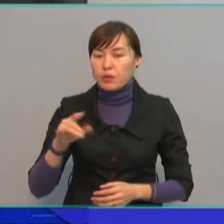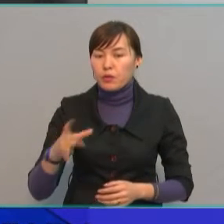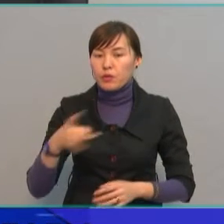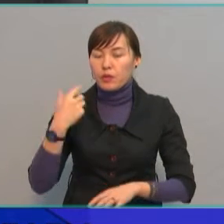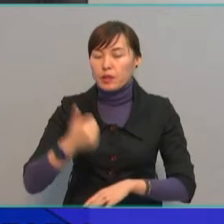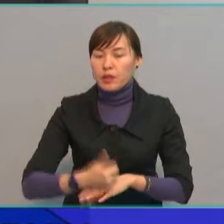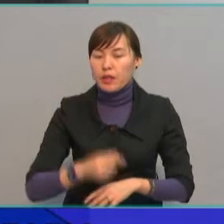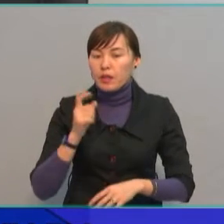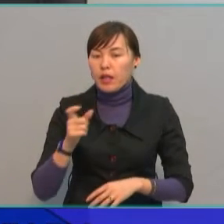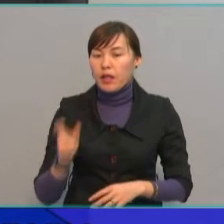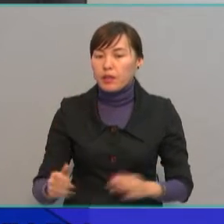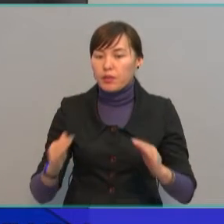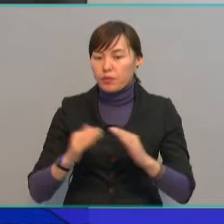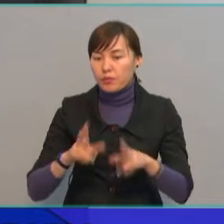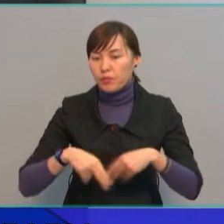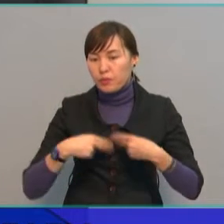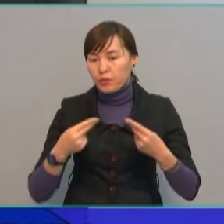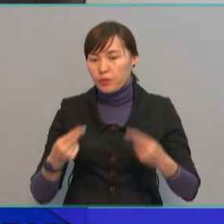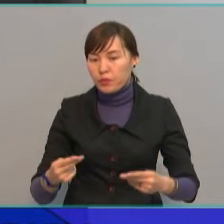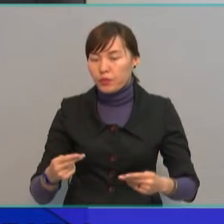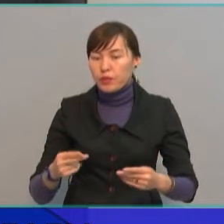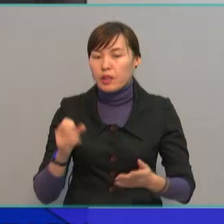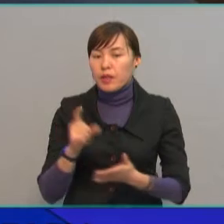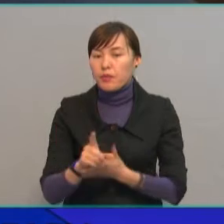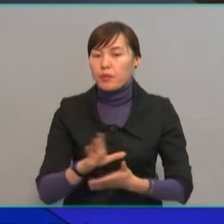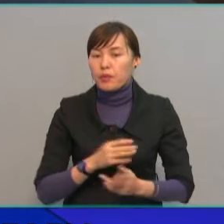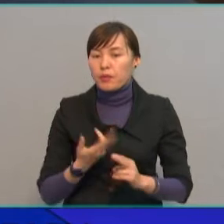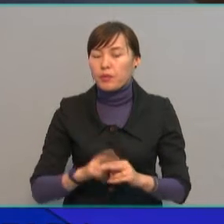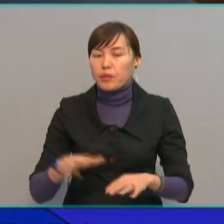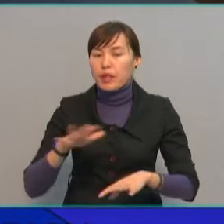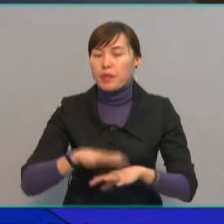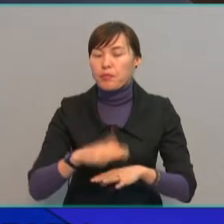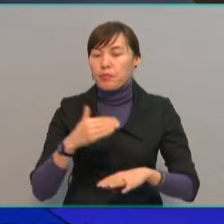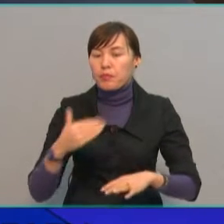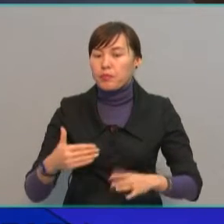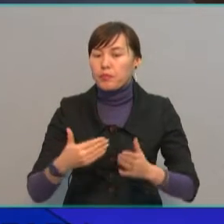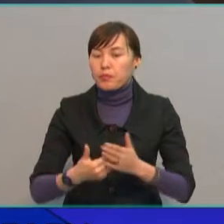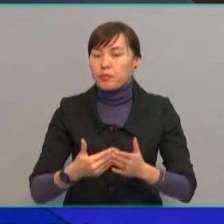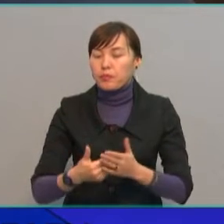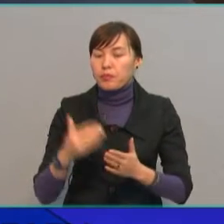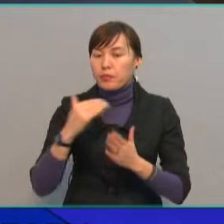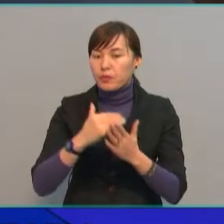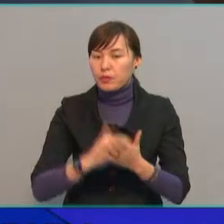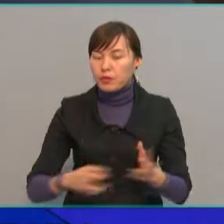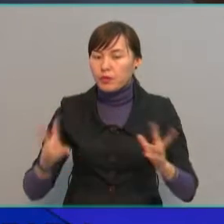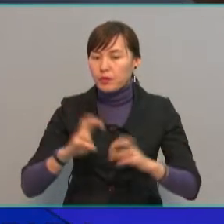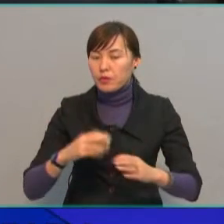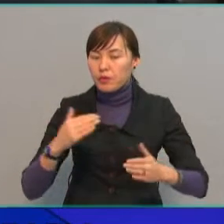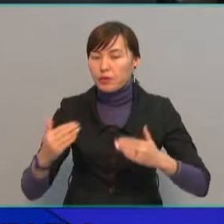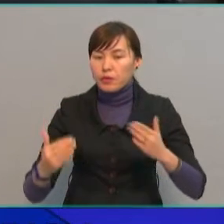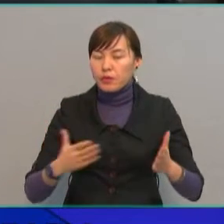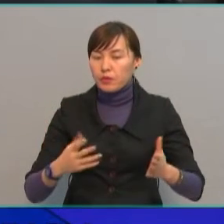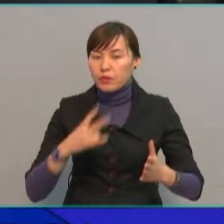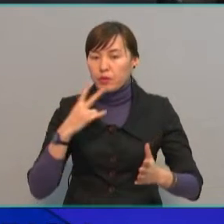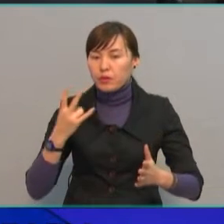аудан әкімдеріне халықты баспанамен қамтамасыз етуді жүктеді. Ол үшін банктер тарапынан ұсынылатын шарттарды зерделеп, жан-жақты